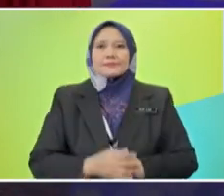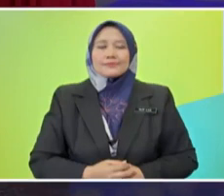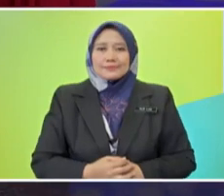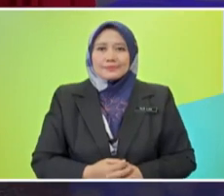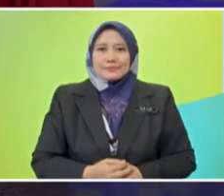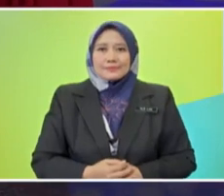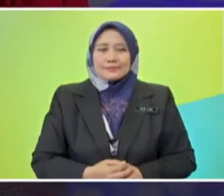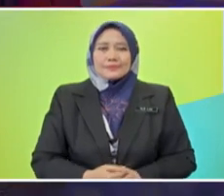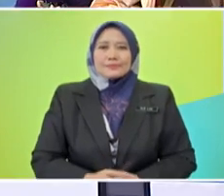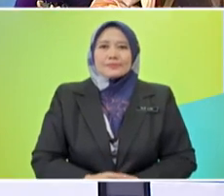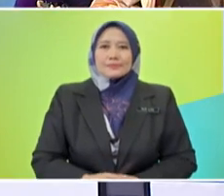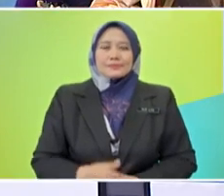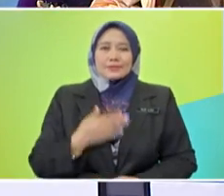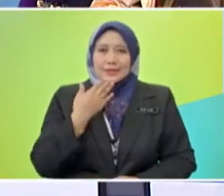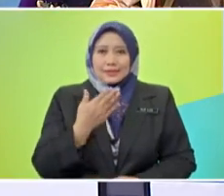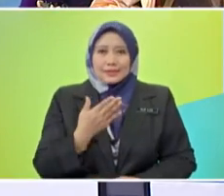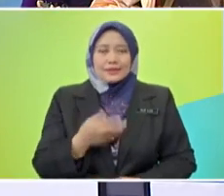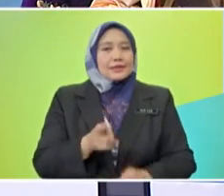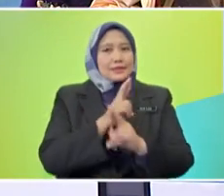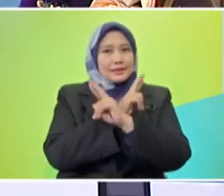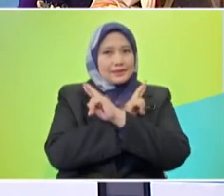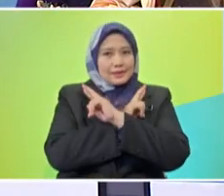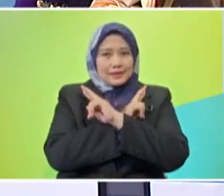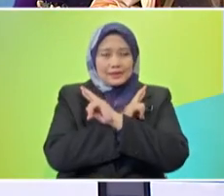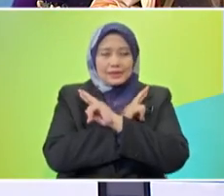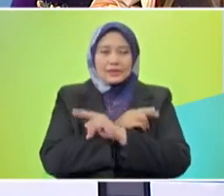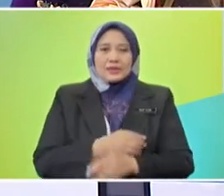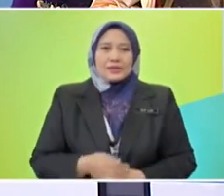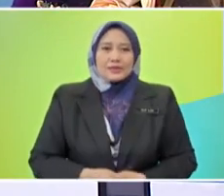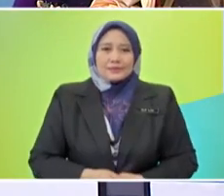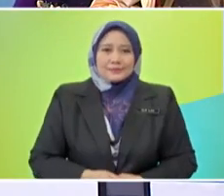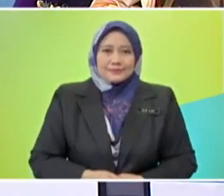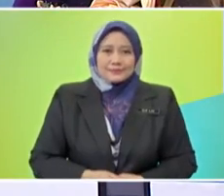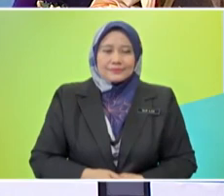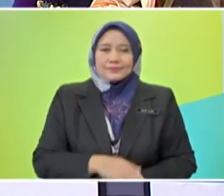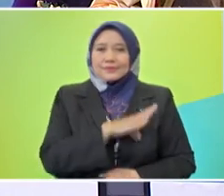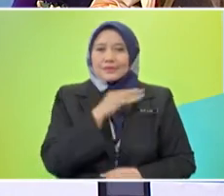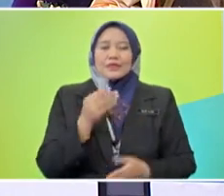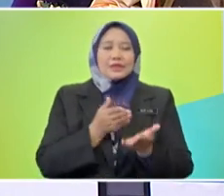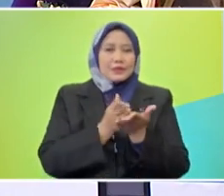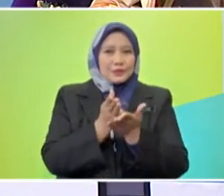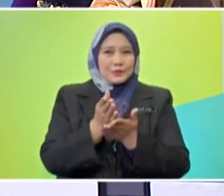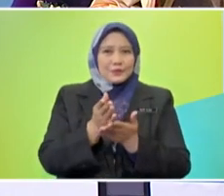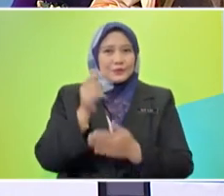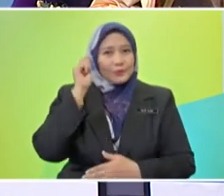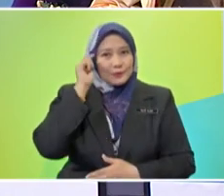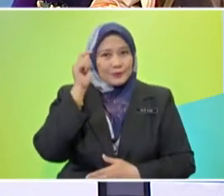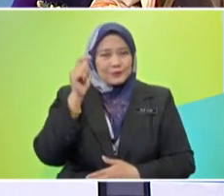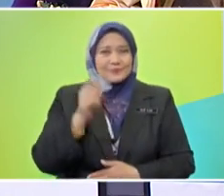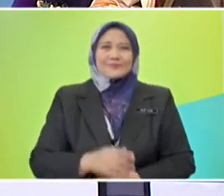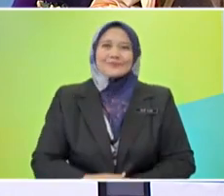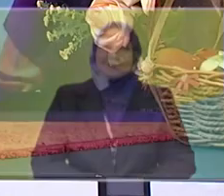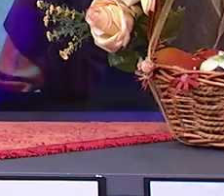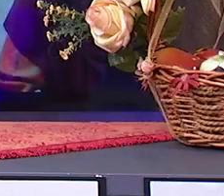okey? Baiklah, kita rehat seketika, cikgu, ya? Kita kembali selepas ini. Teruskan menonton apa? Didik TV KPM.